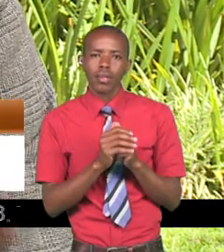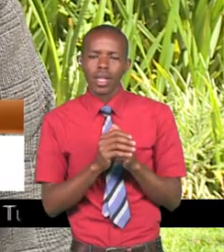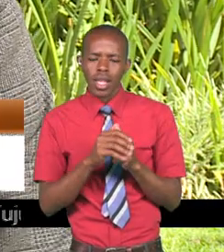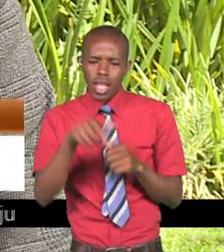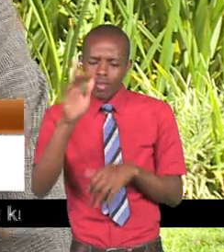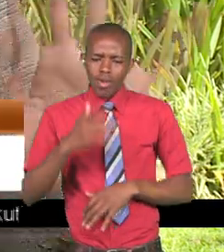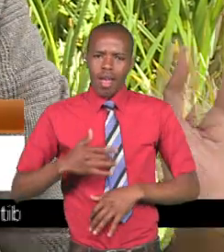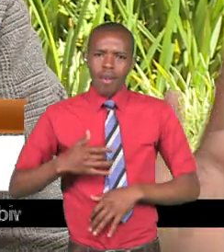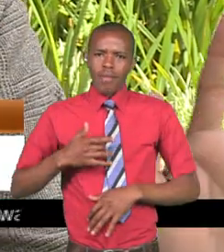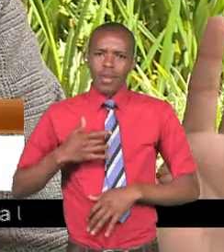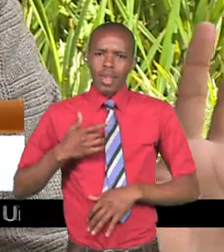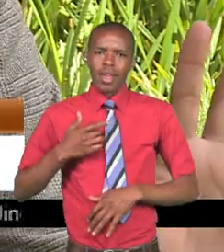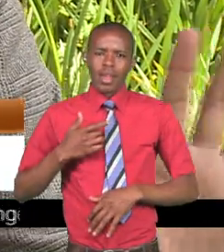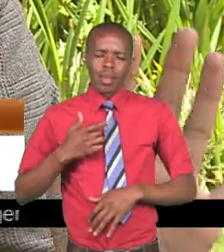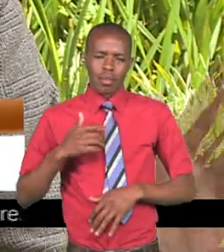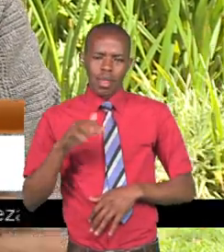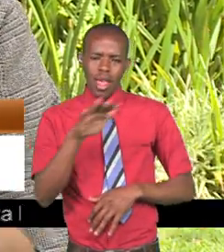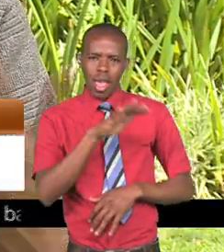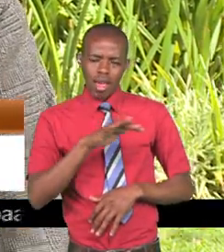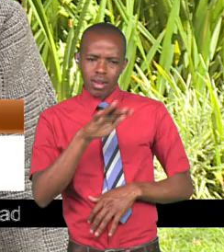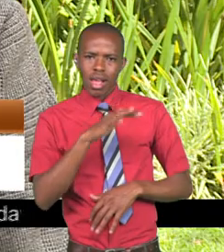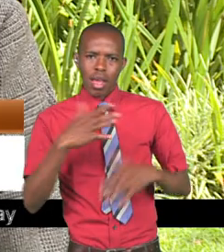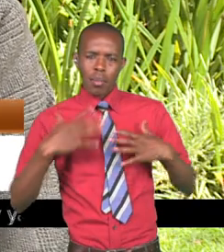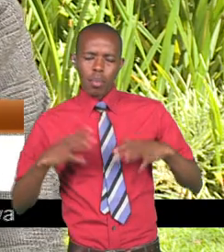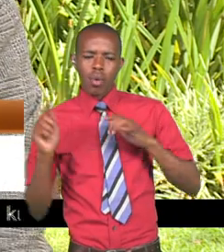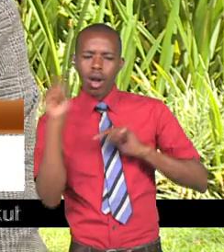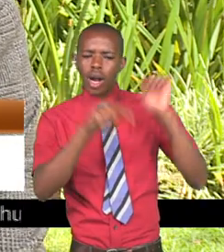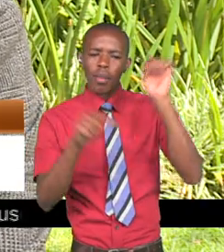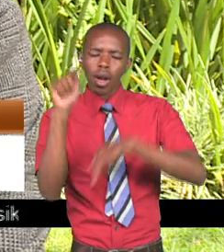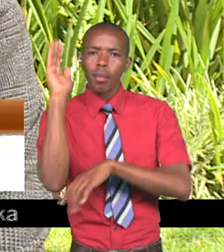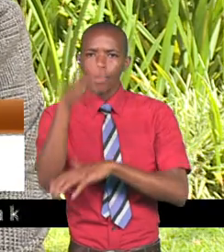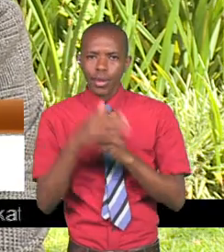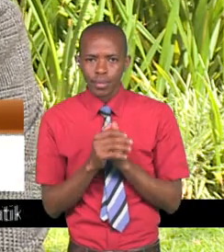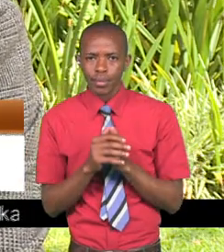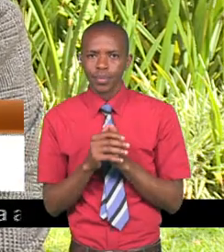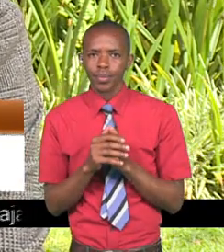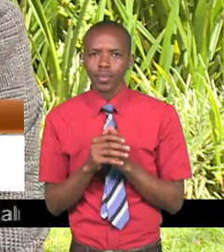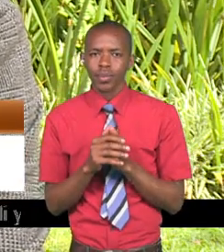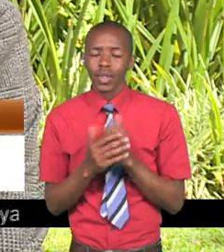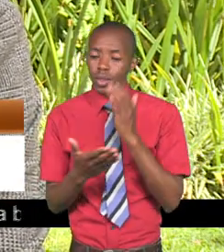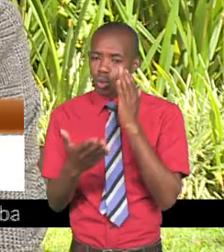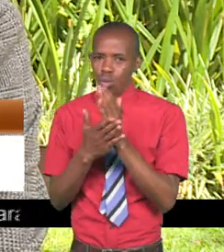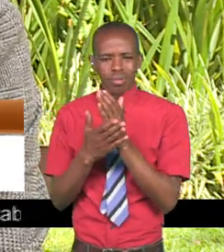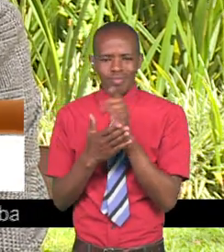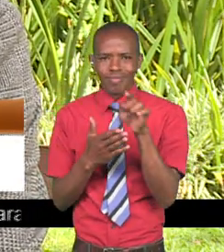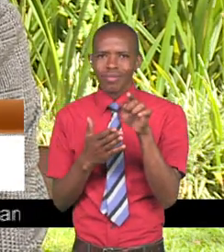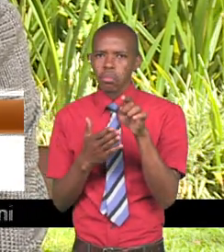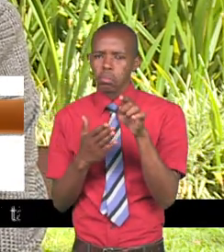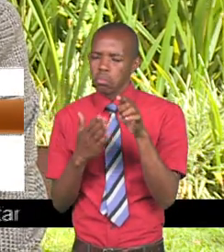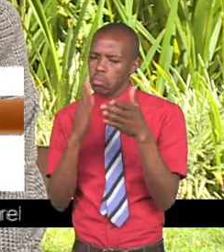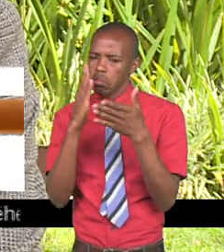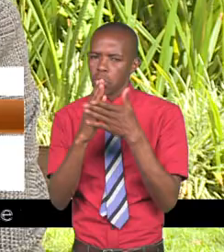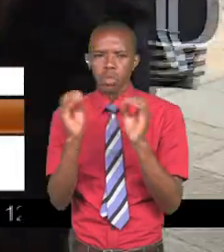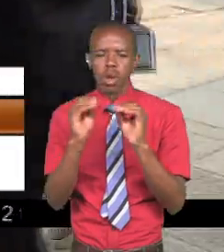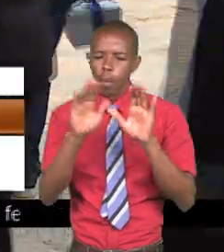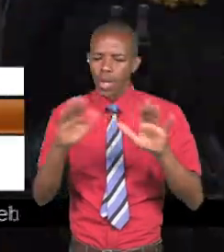feel like if I just place an ad, then people will come. And really and truly, that's not how digital marketing